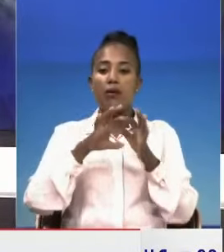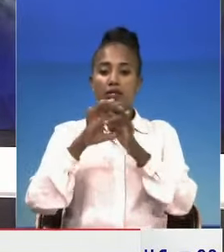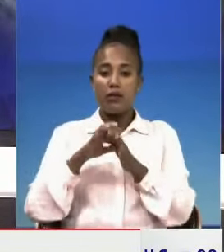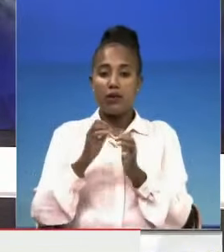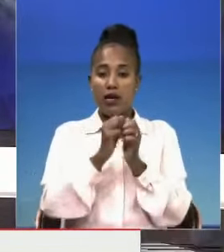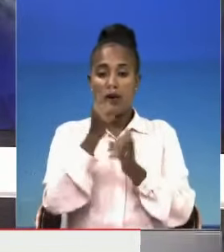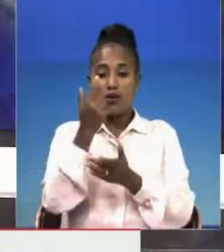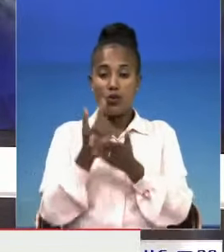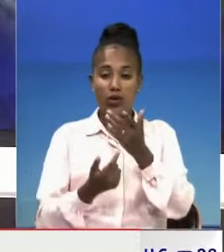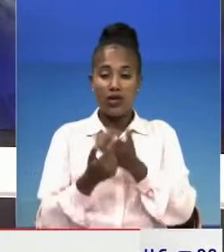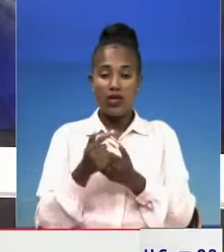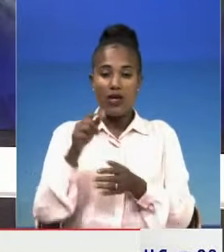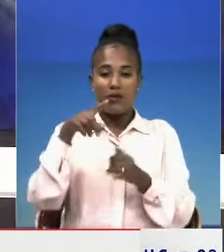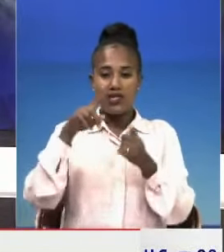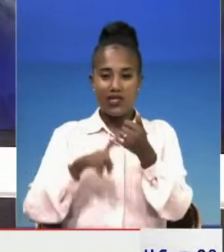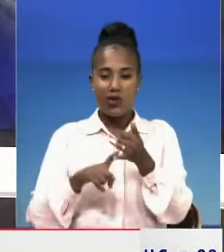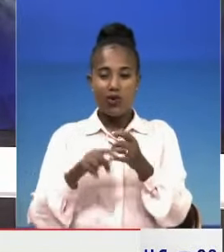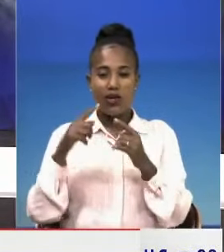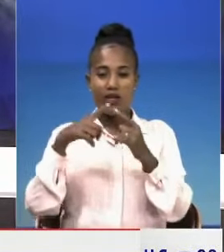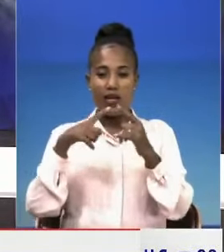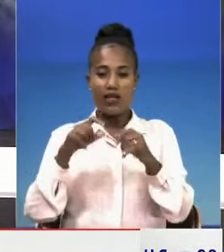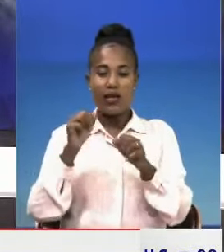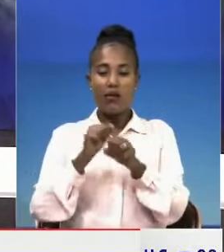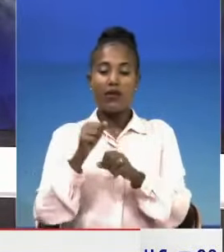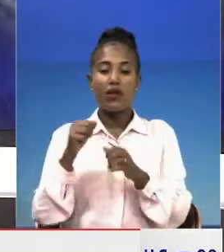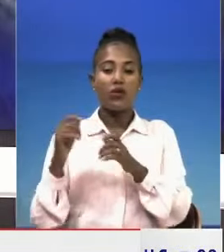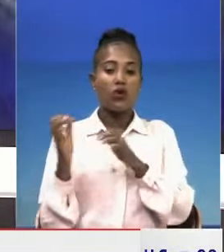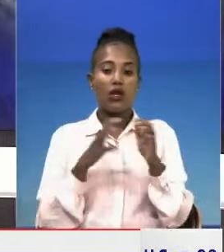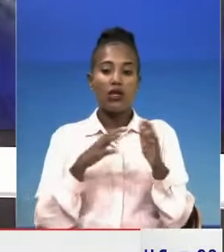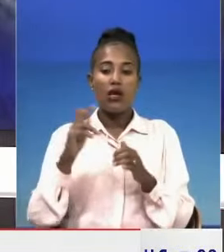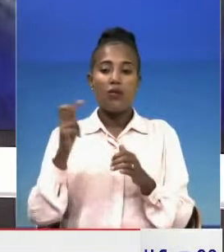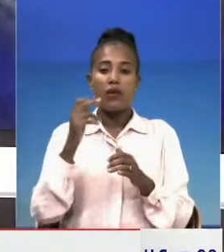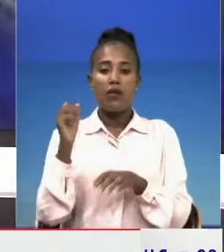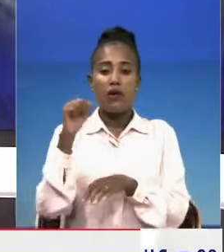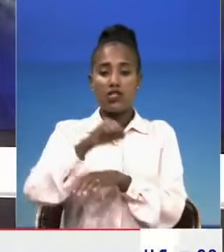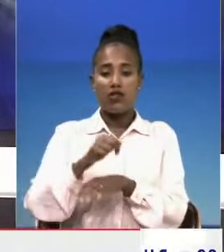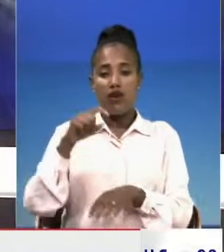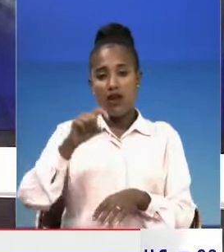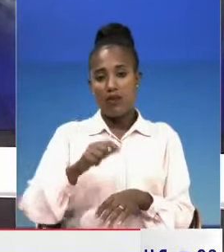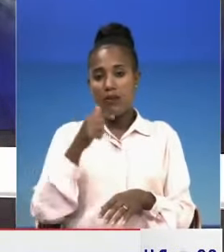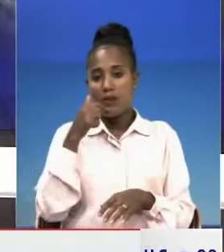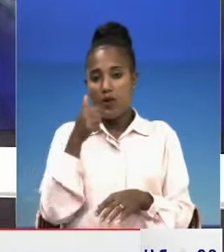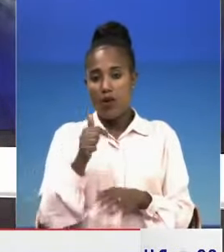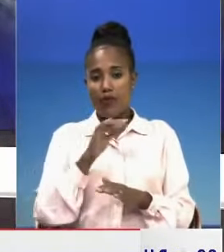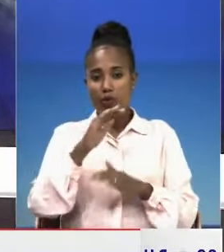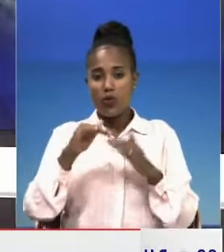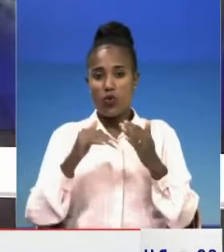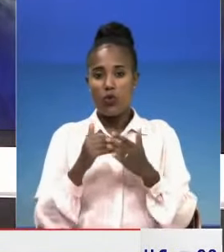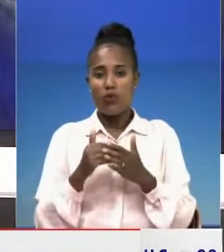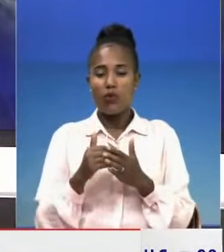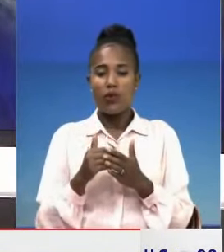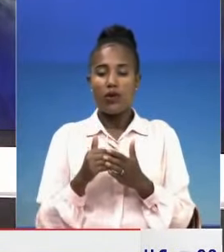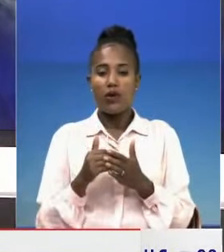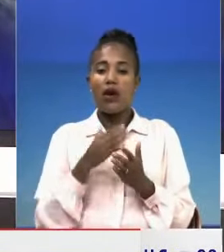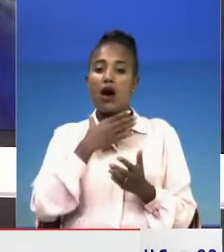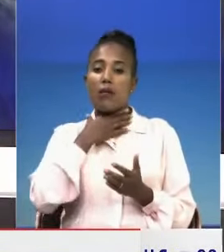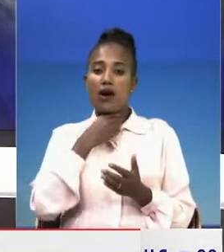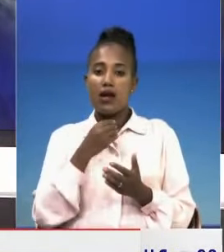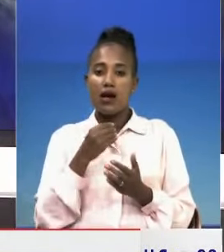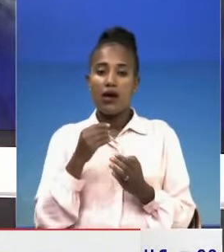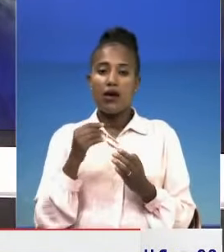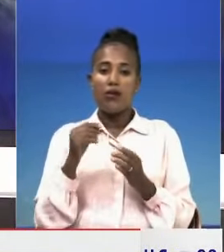ጋር ባደረጉት ውይይት የመጨረሻውን ከጠላት ጋር የሚደረግ ጦርነት በድል ማሸነፍ አለብን ብለዋል። ሁሉም